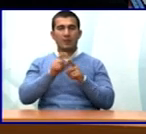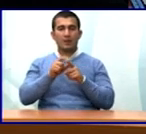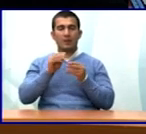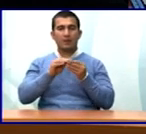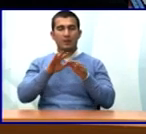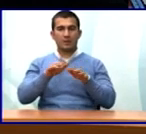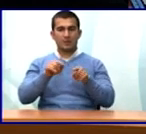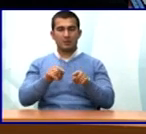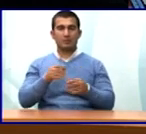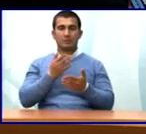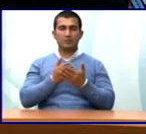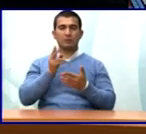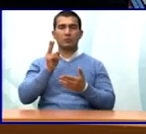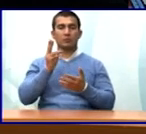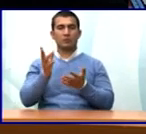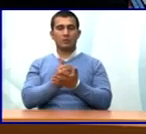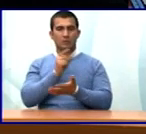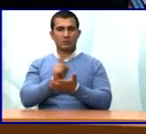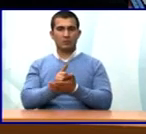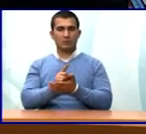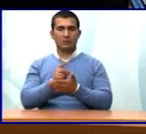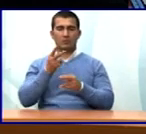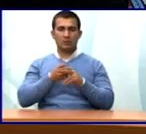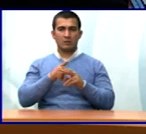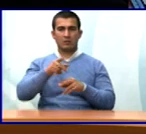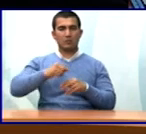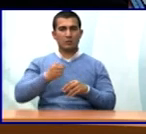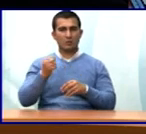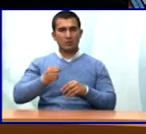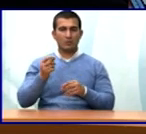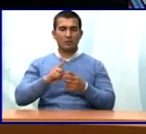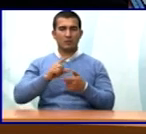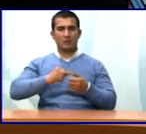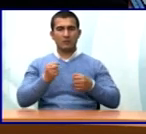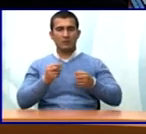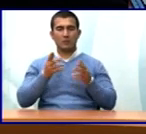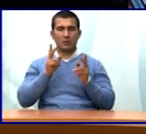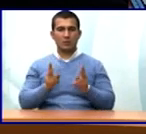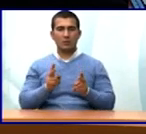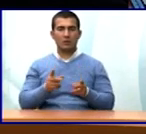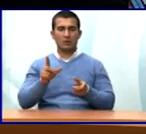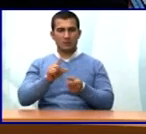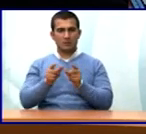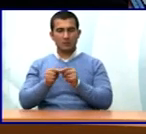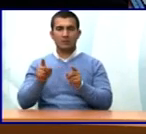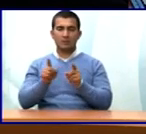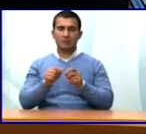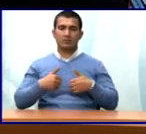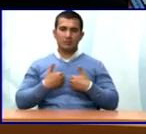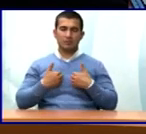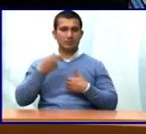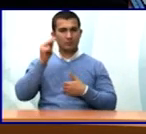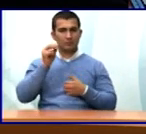joydagi so'zni kimdir topish kerak. Buni siz o'rtoqlaringiz yoki o'qituvchingiz bilan birga ham bajarsangiz